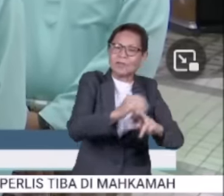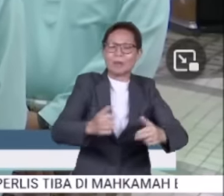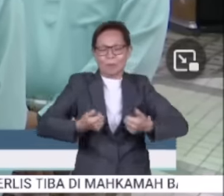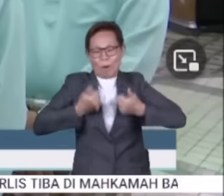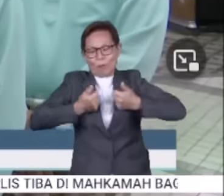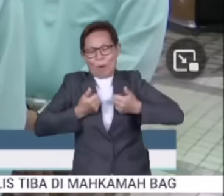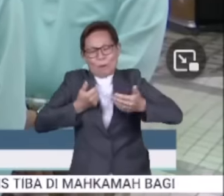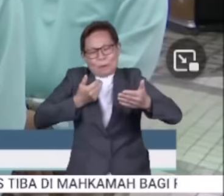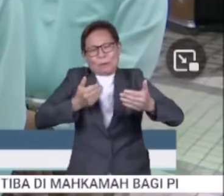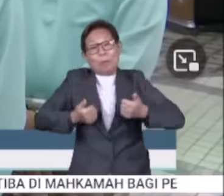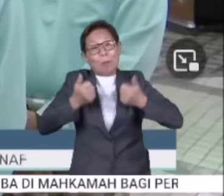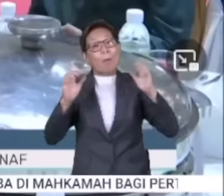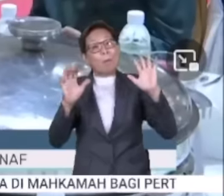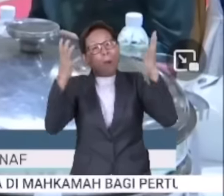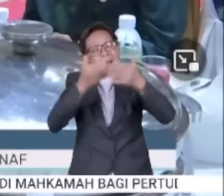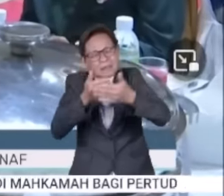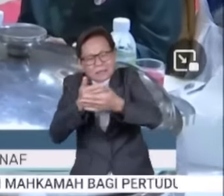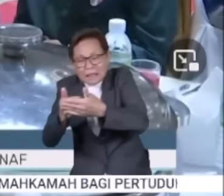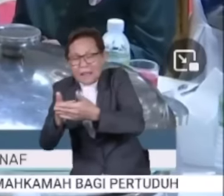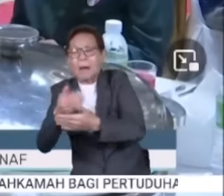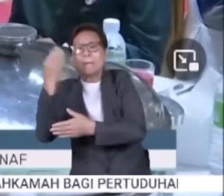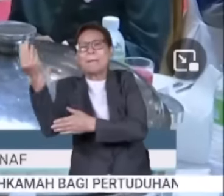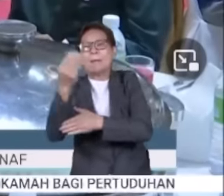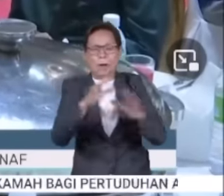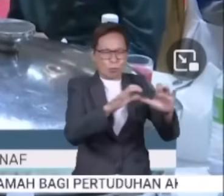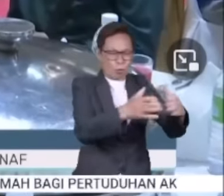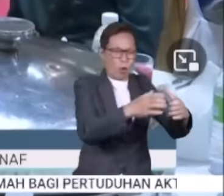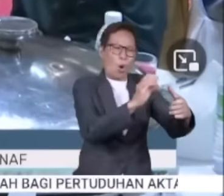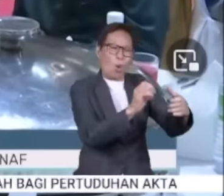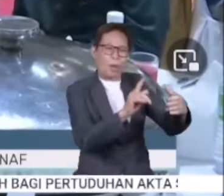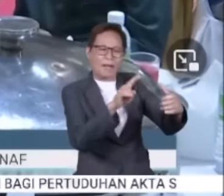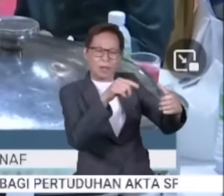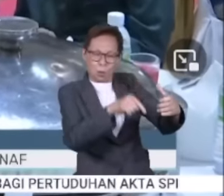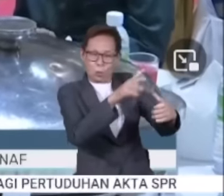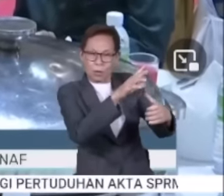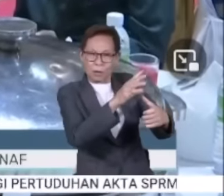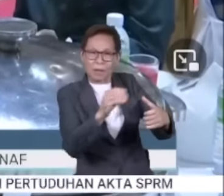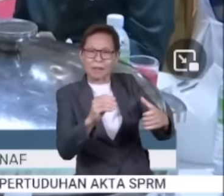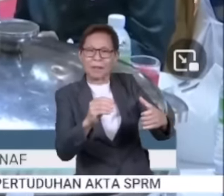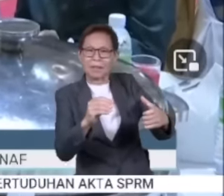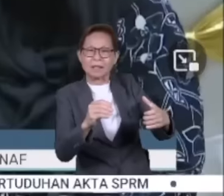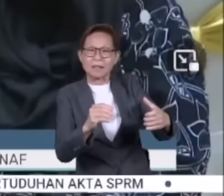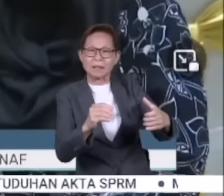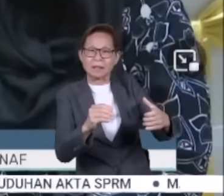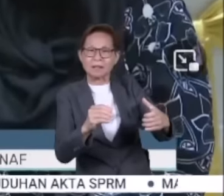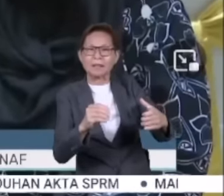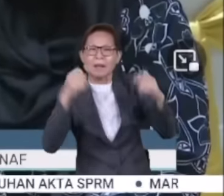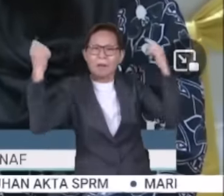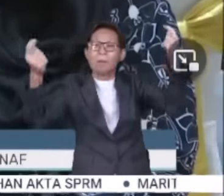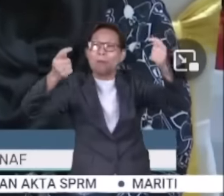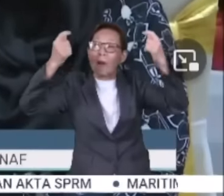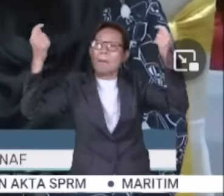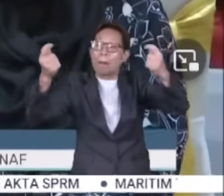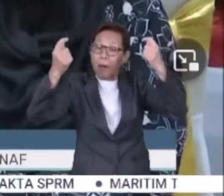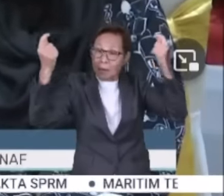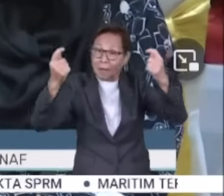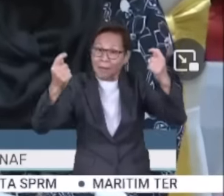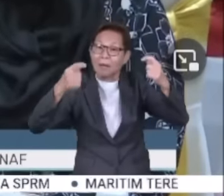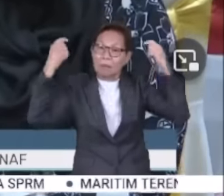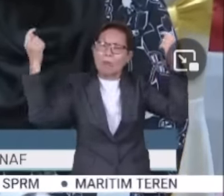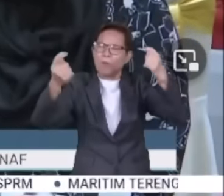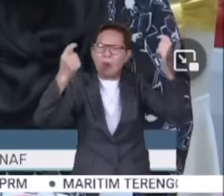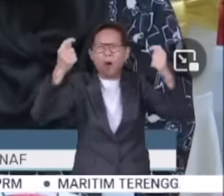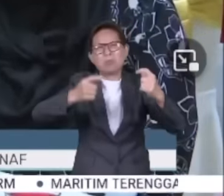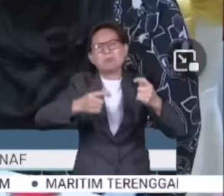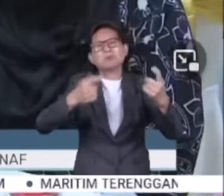tiba. Biasanya golongan anak-anak istimewa ini dalam apa-apa perayaan mereka